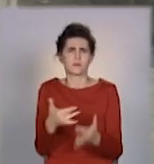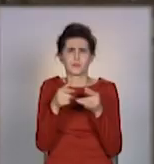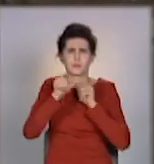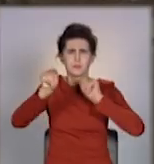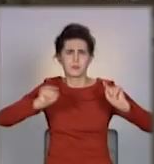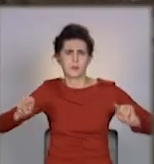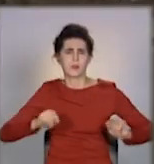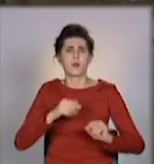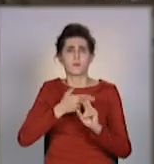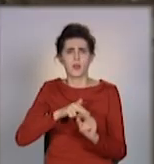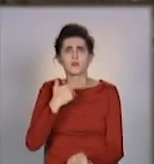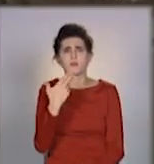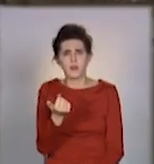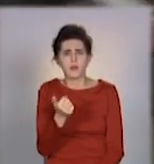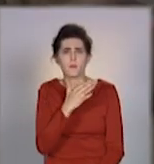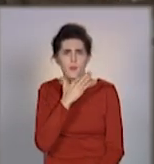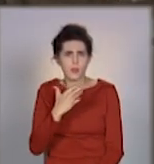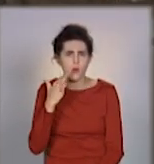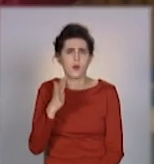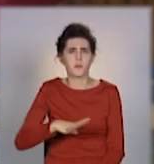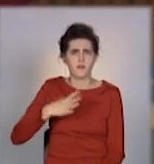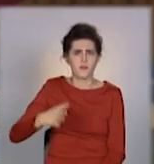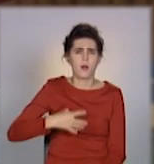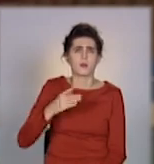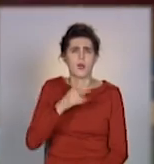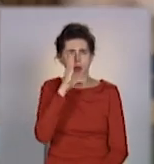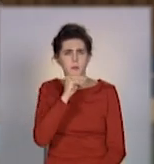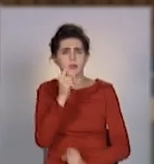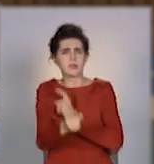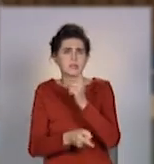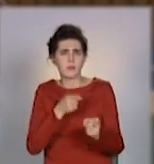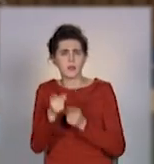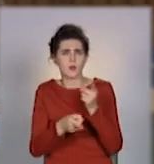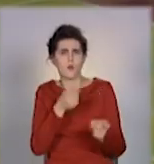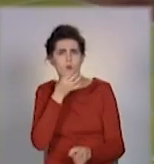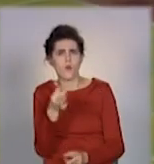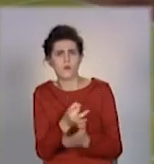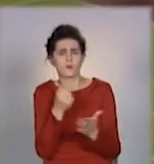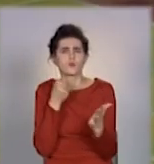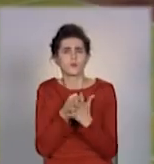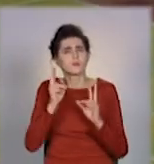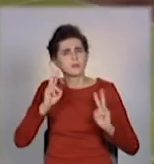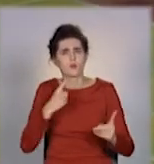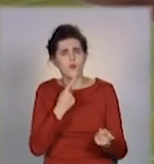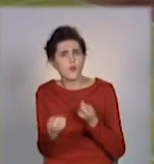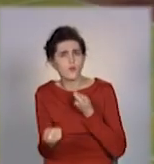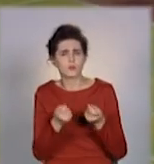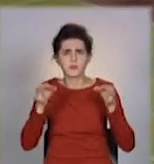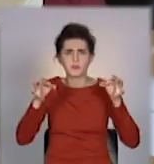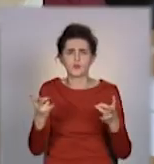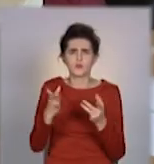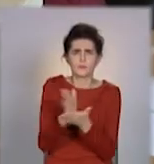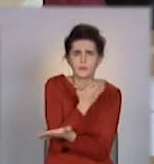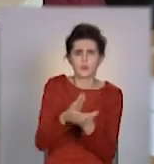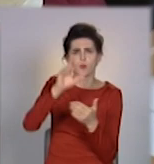это критична кількість потенциальных виборців. Вони можуть змінити результати голосування докорінно. Тому треба якось відокремити